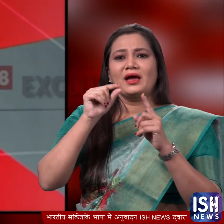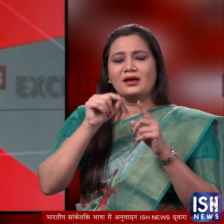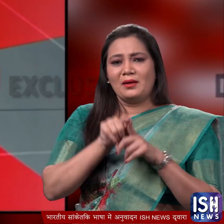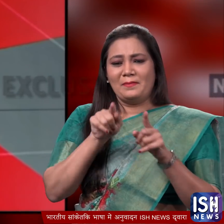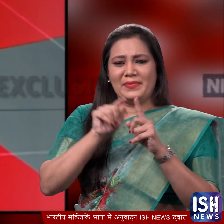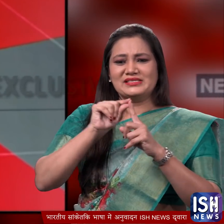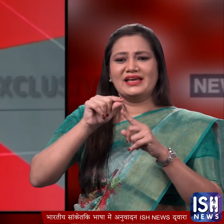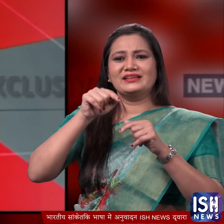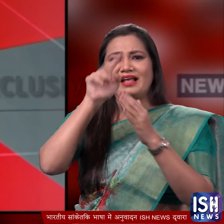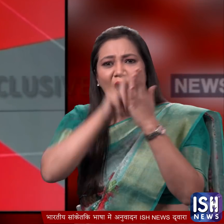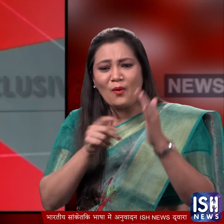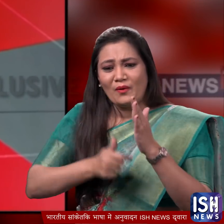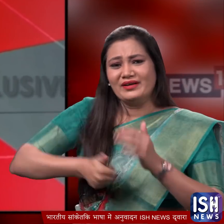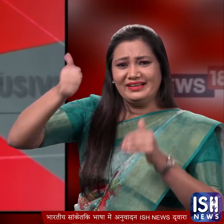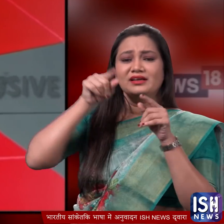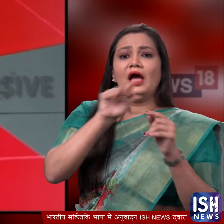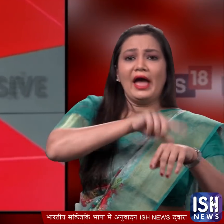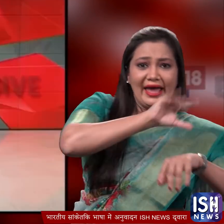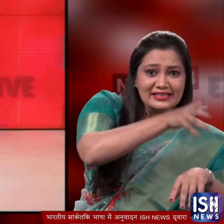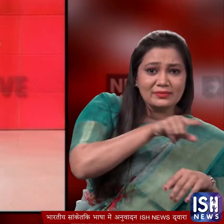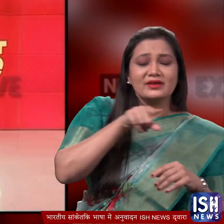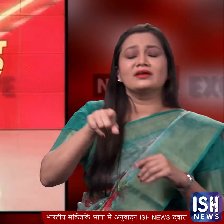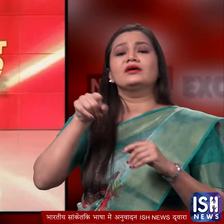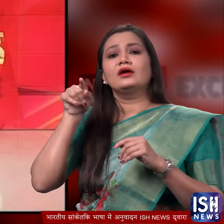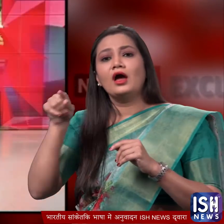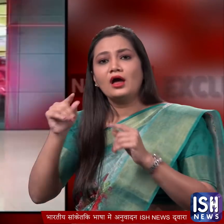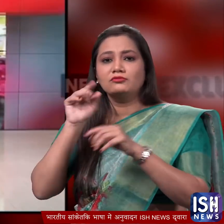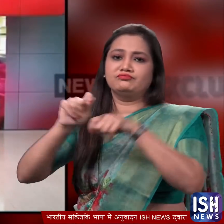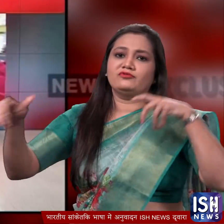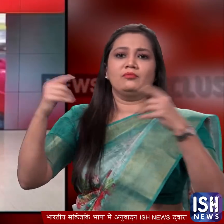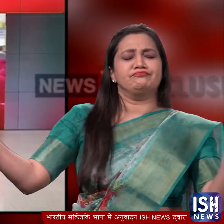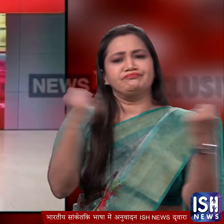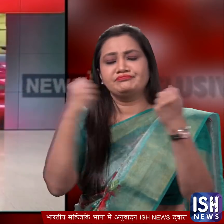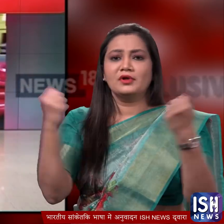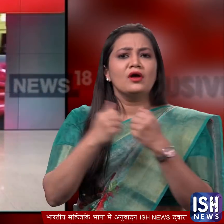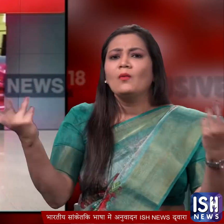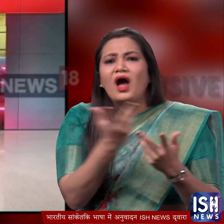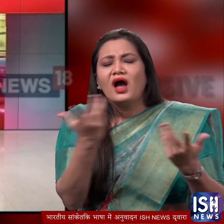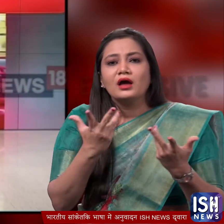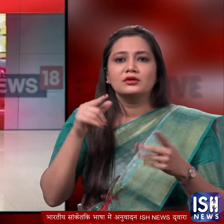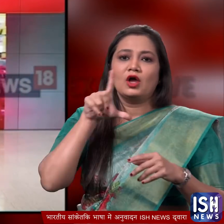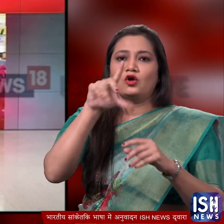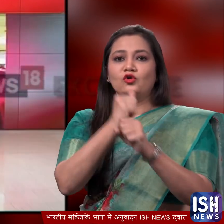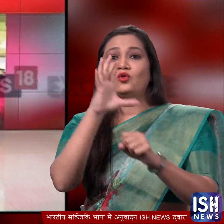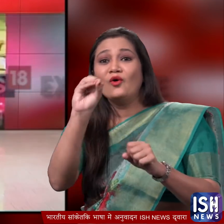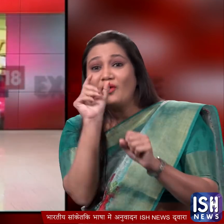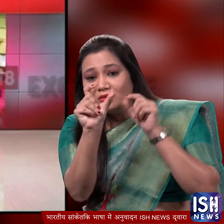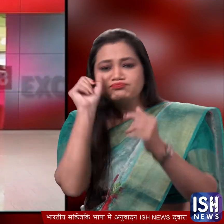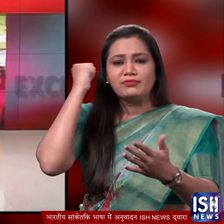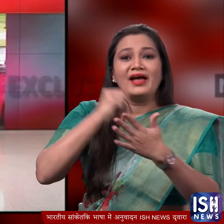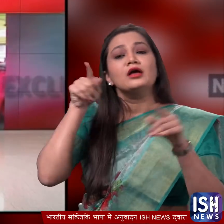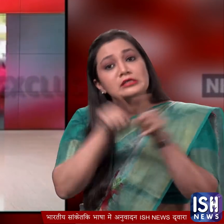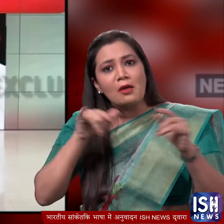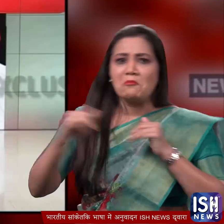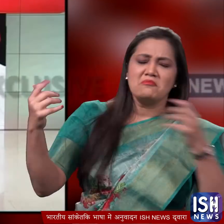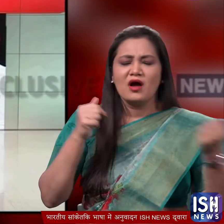चुनाव के नामांकन के दौरान एनसीपी और शिवसेना के कार्यकर्ता आपस में भिड़ गए। बवाल तब हुआ जब दोनों पार्टियों के उम्मीदवार एक ही चुनाव चिन्ह के लिए